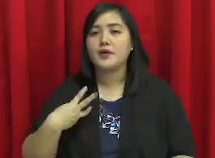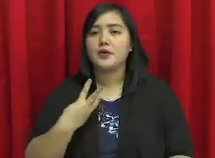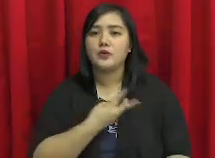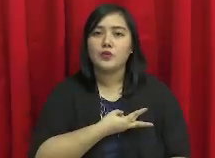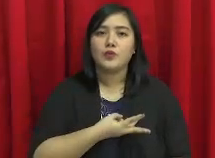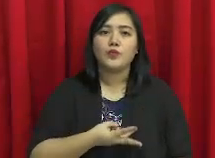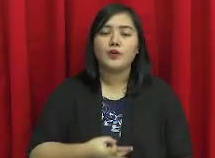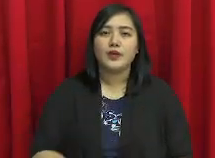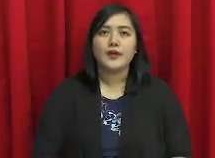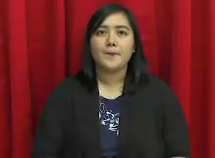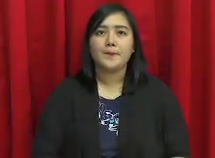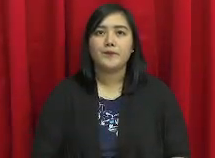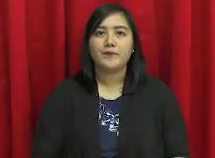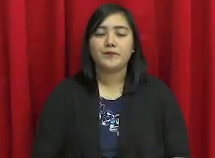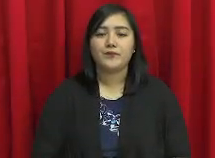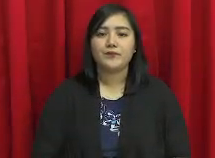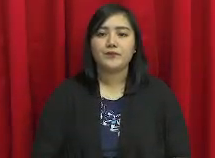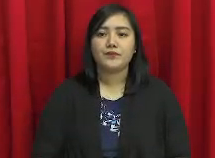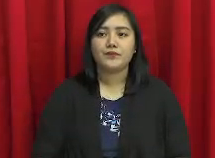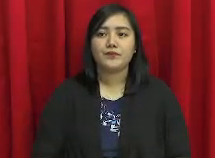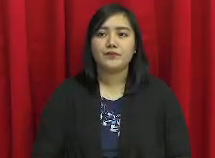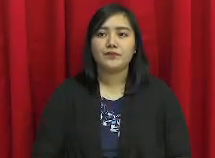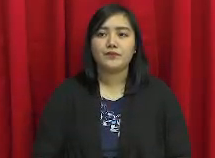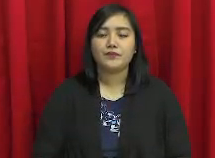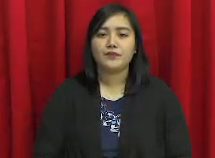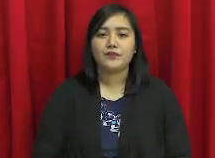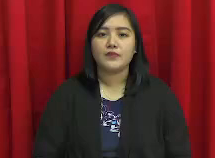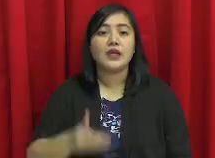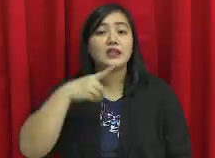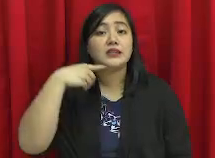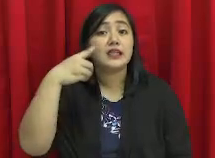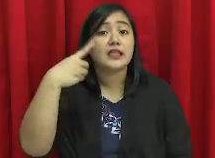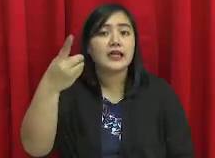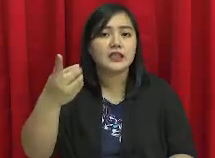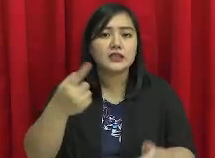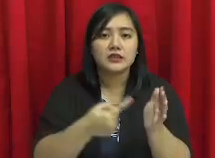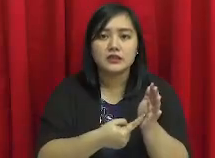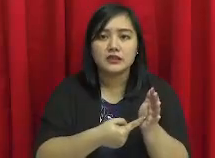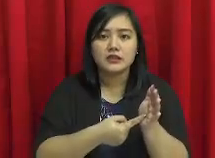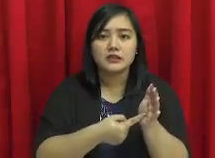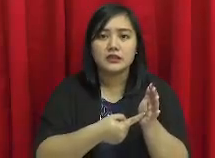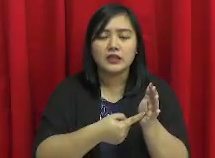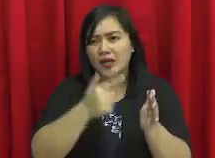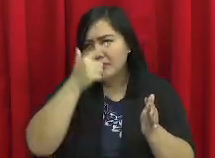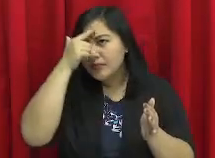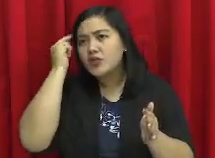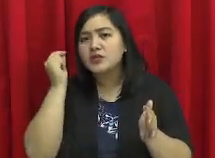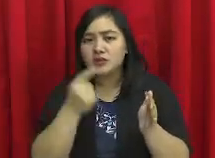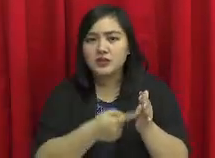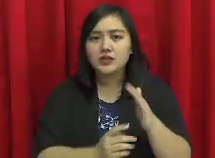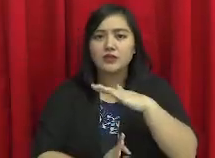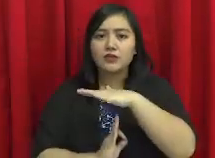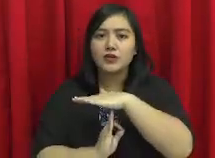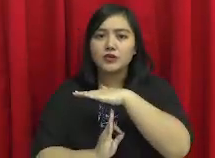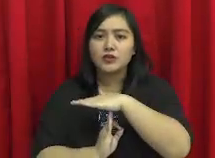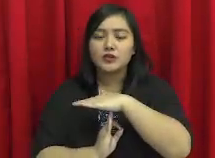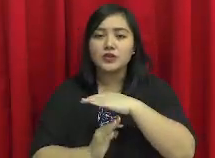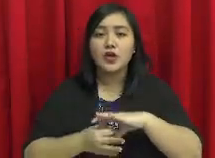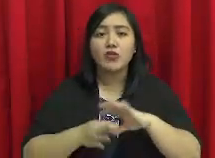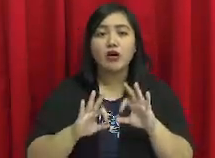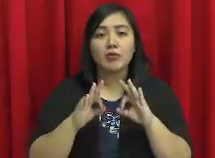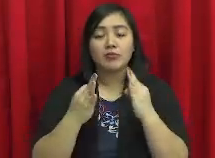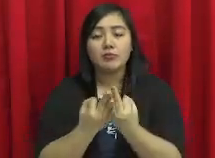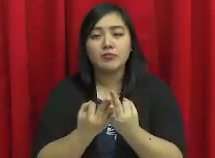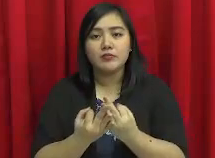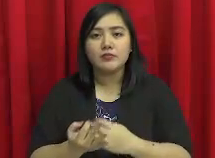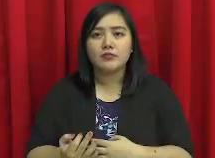inyo, mga kapatid, yung Bible verse po na ito sa Book of Genesis? Kasi ito yung pundasyon ng pamilya, Yeah. Ito yun. Yung, hindi